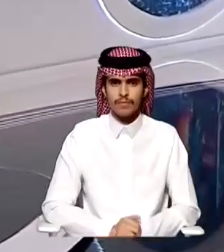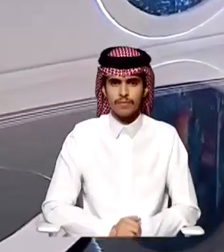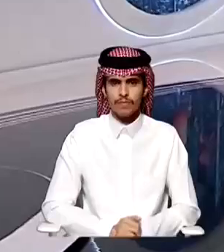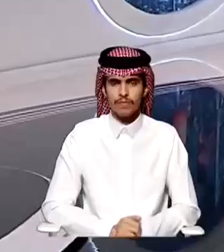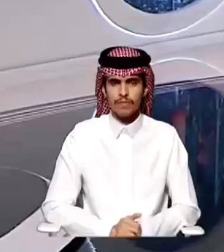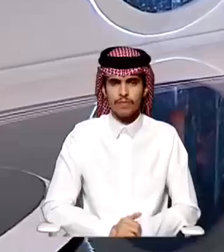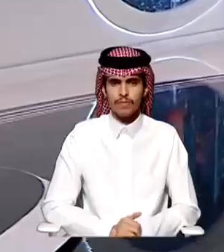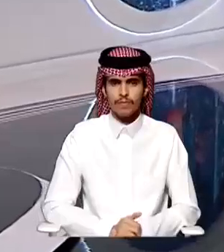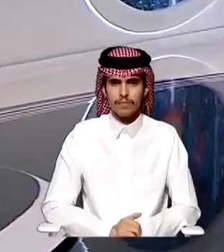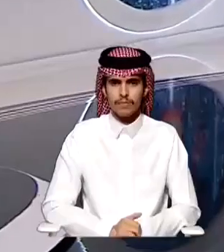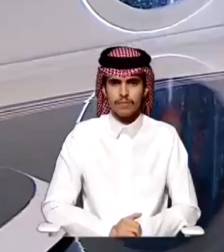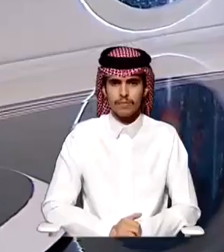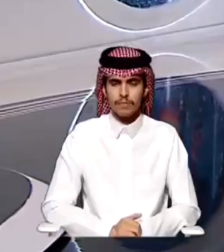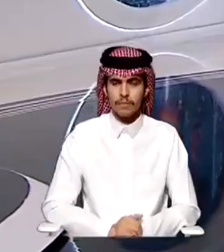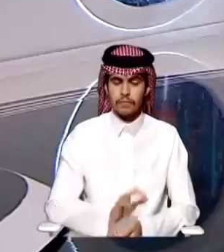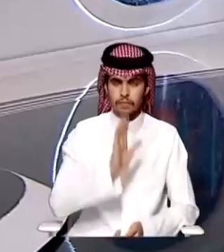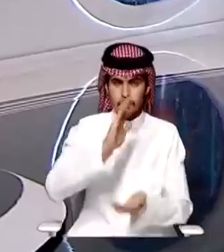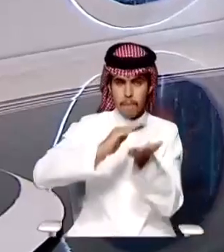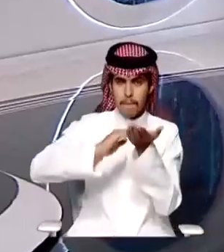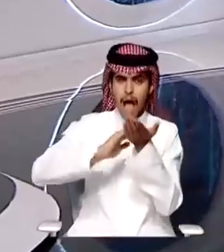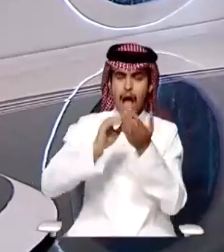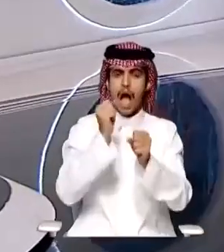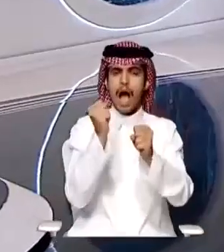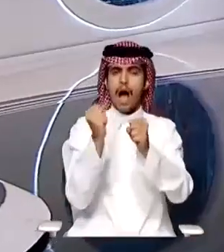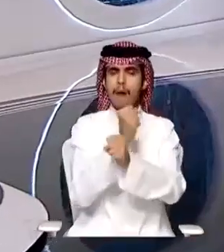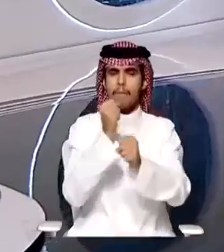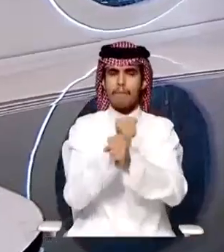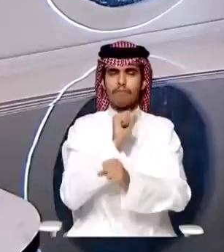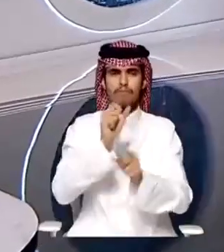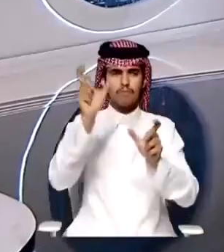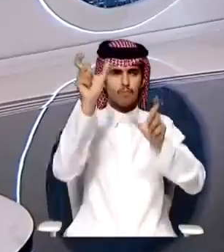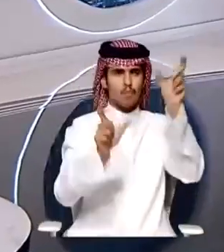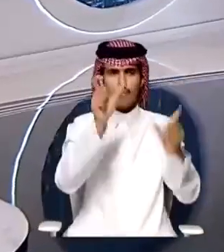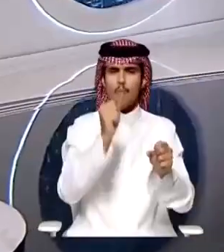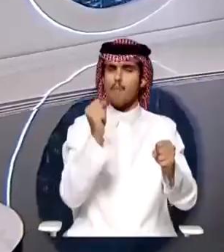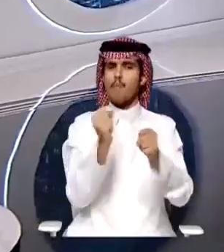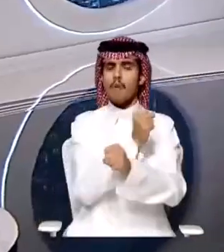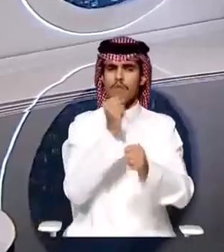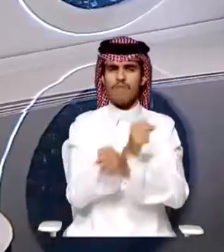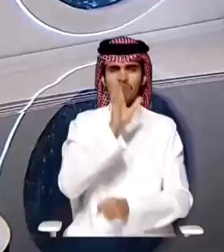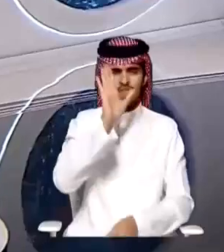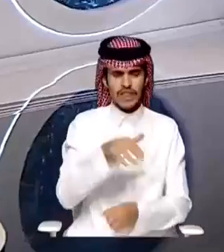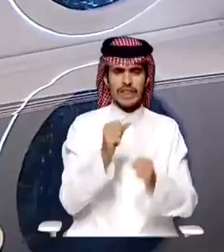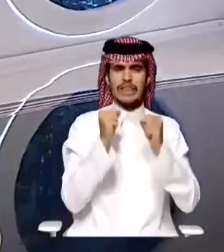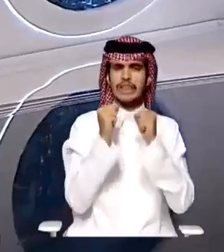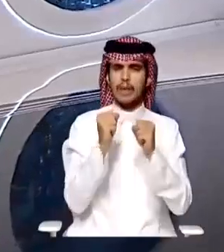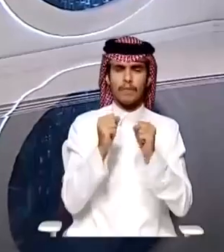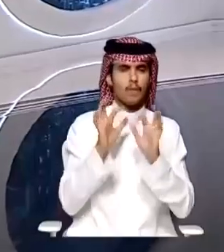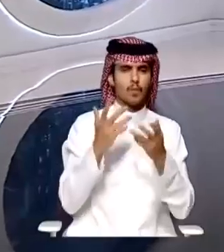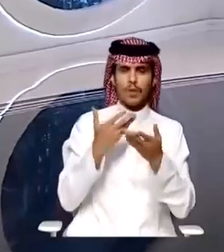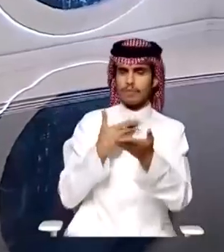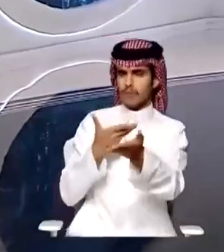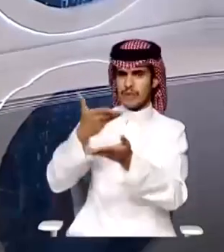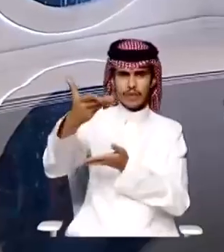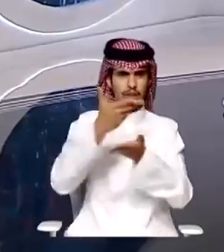العمل بيئه العمل يعني كموظفين هناك صعوبه قد يكون في التواصل التواصل